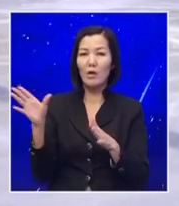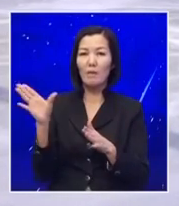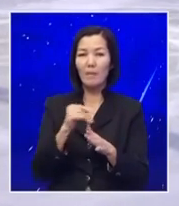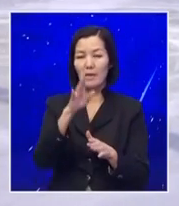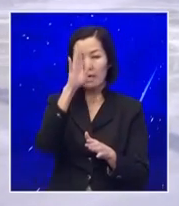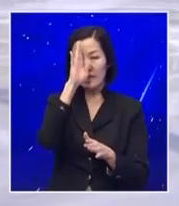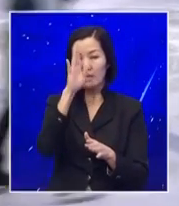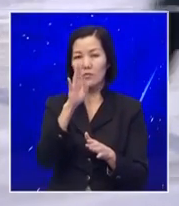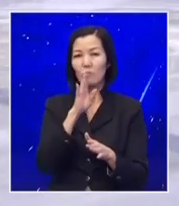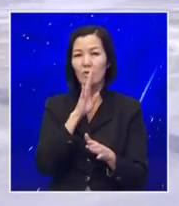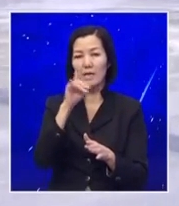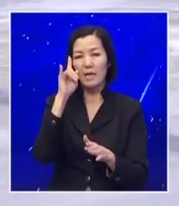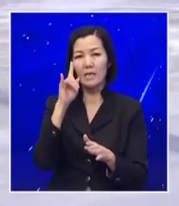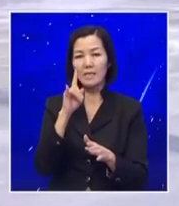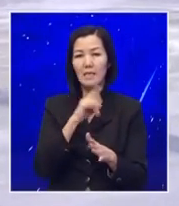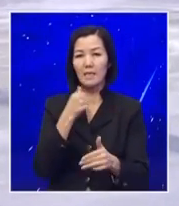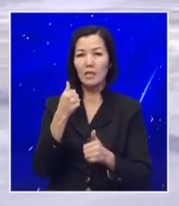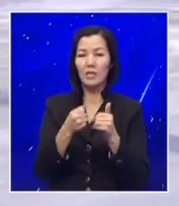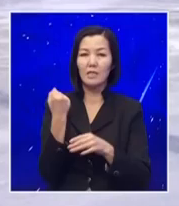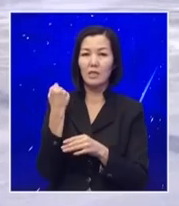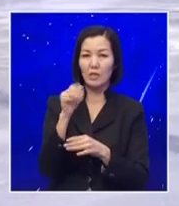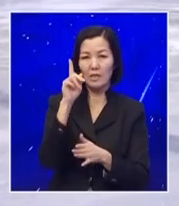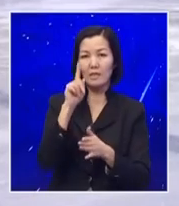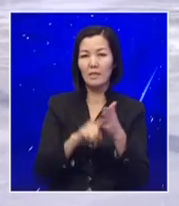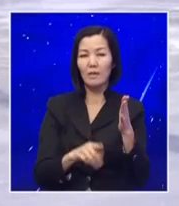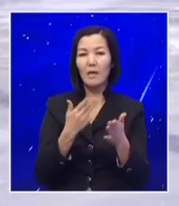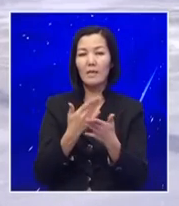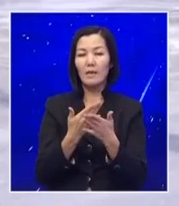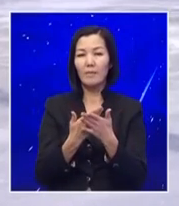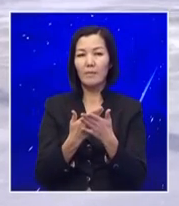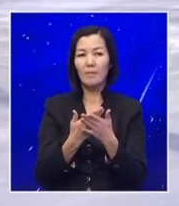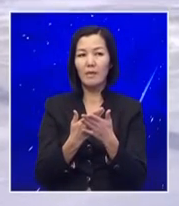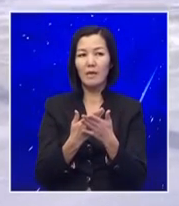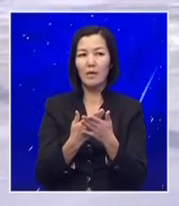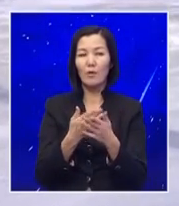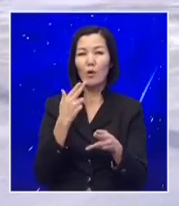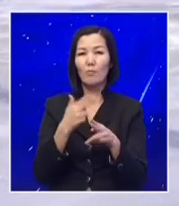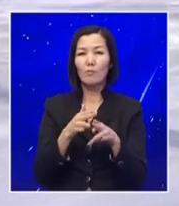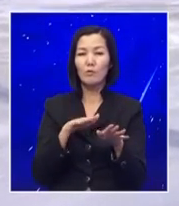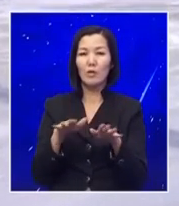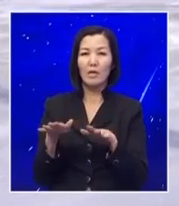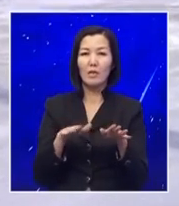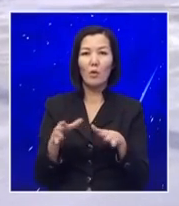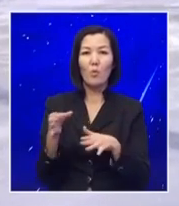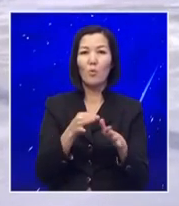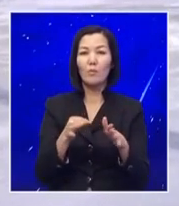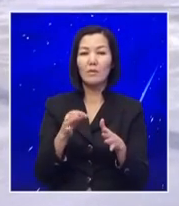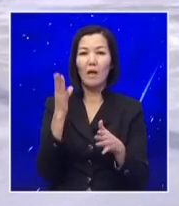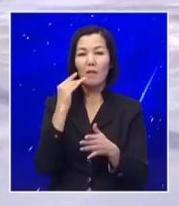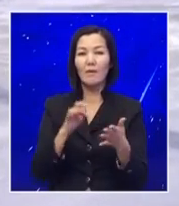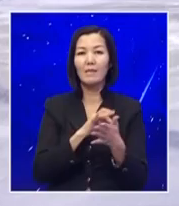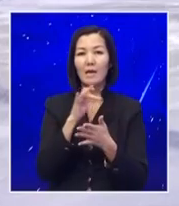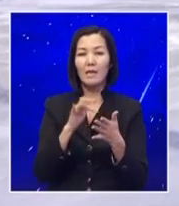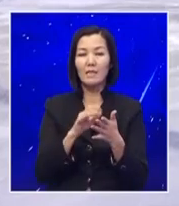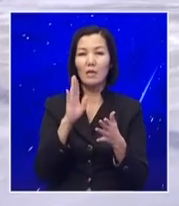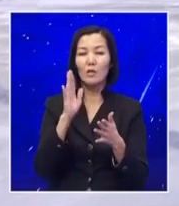ел біріншілігінде жүлдегер атануға лайық. Айта кетер бір мәселе, мұна мұз айдыны облысқа қарамайды, Алматы қаласыныкі.